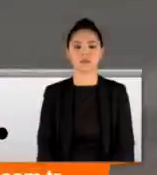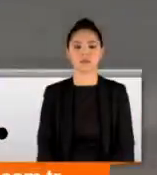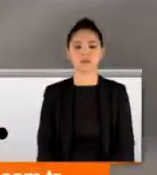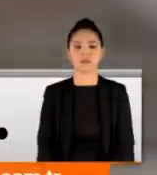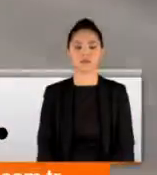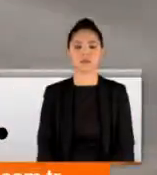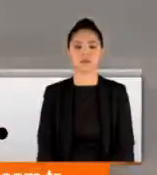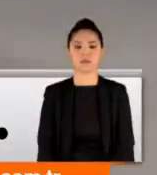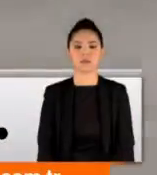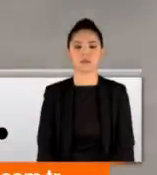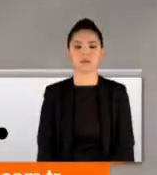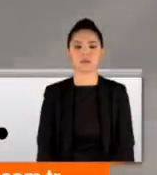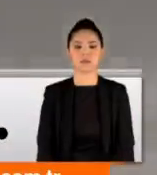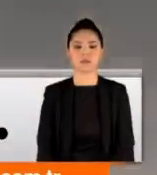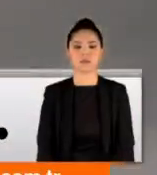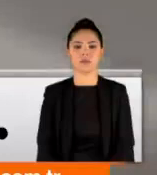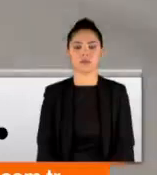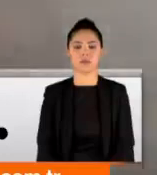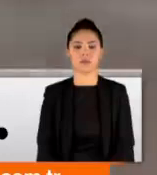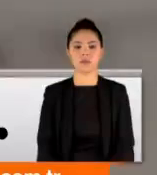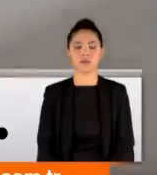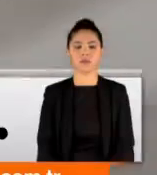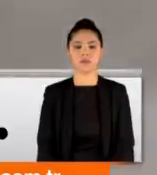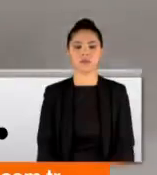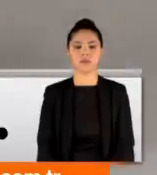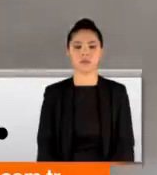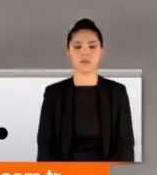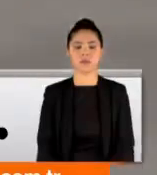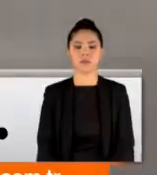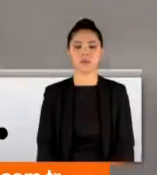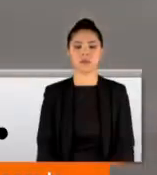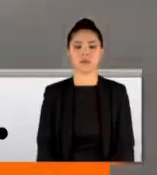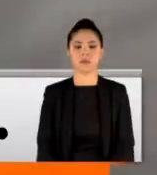Yavrum benim kaldılar, hepsi içeride kaldılar. Kimse var mı?